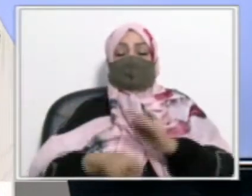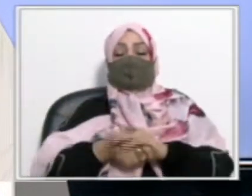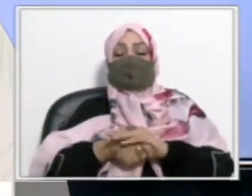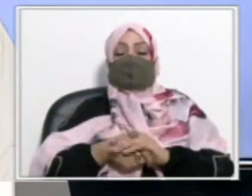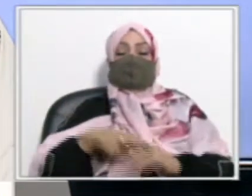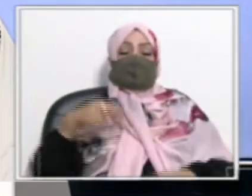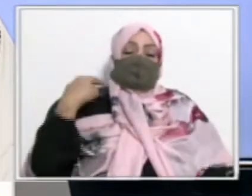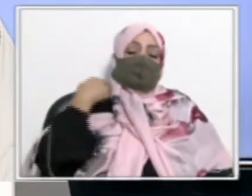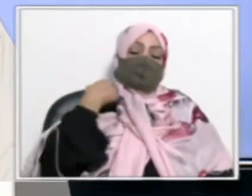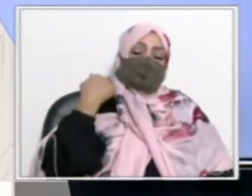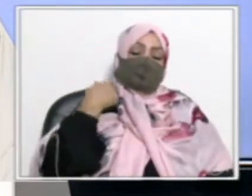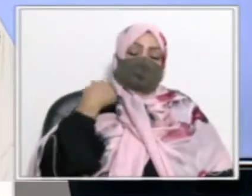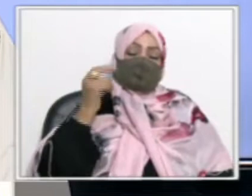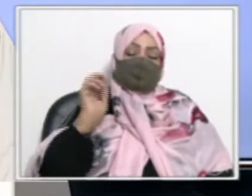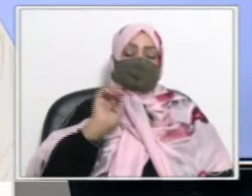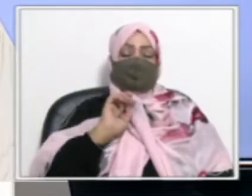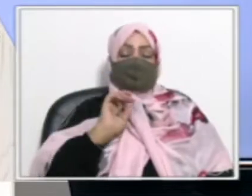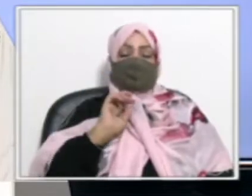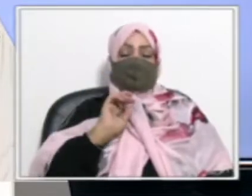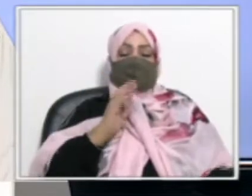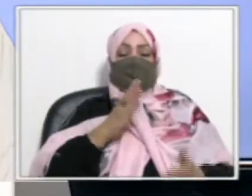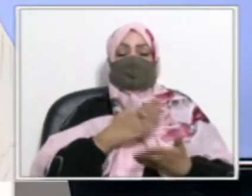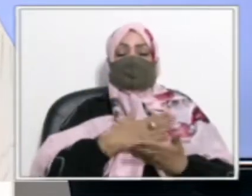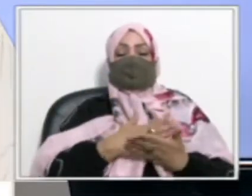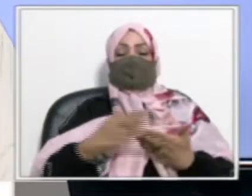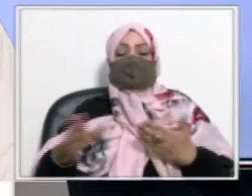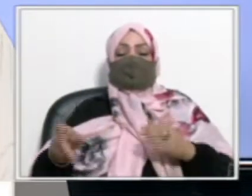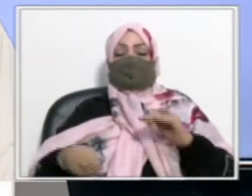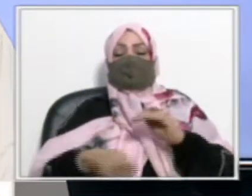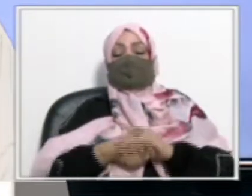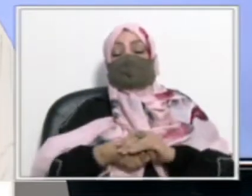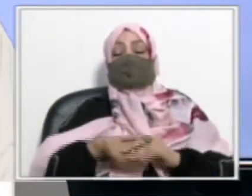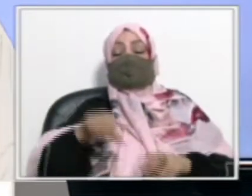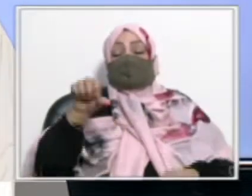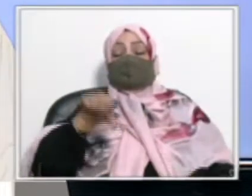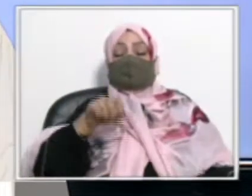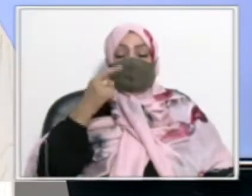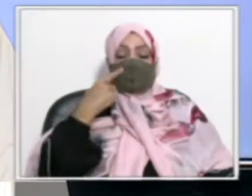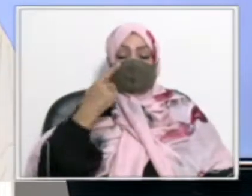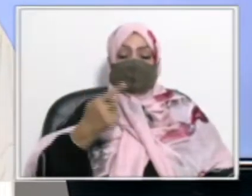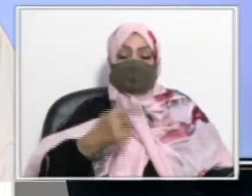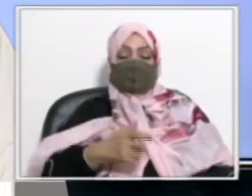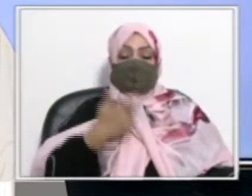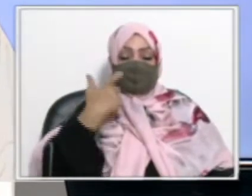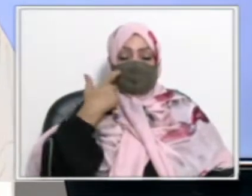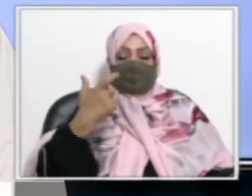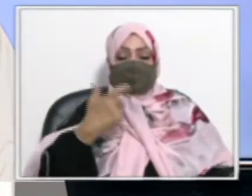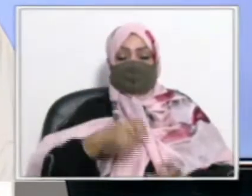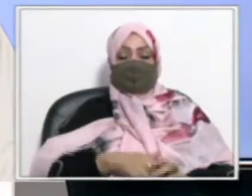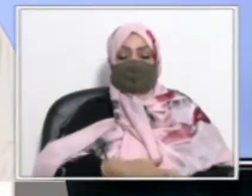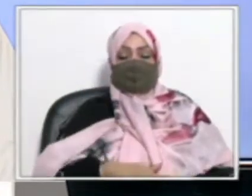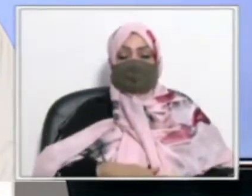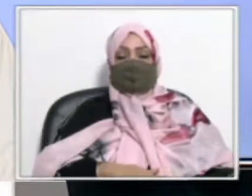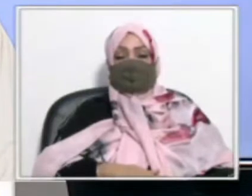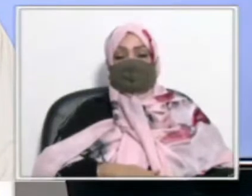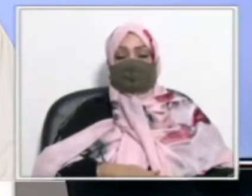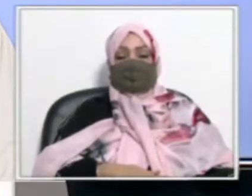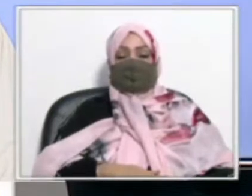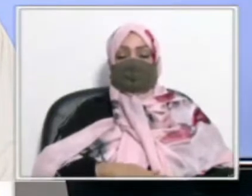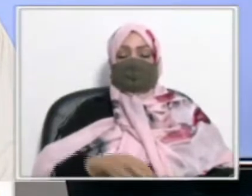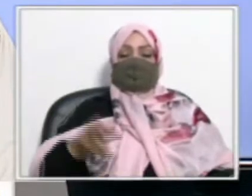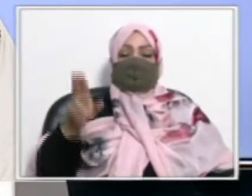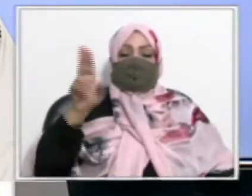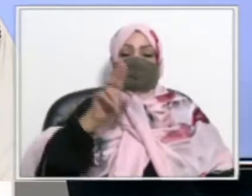الأخ إدريس يسأل عن كراهة الدخول إلى الحمام وقت الآذان.